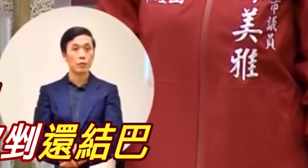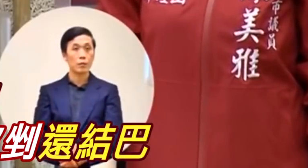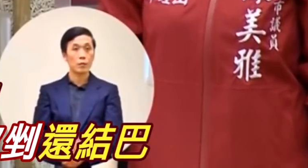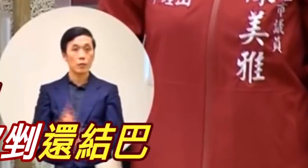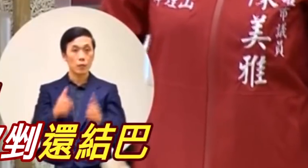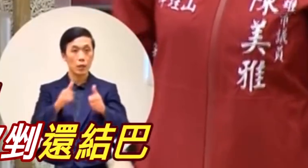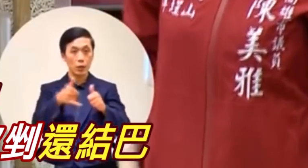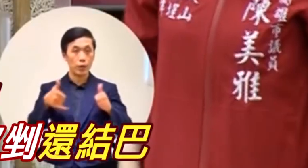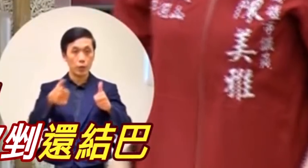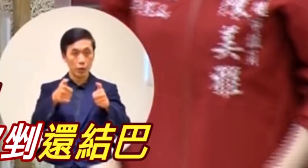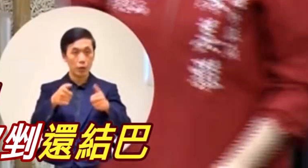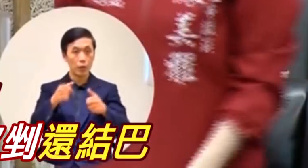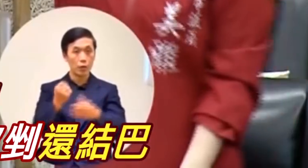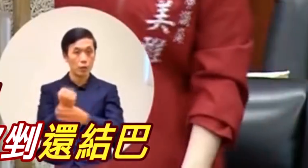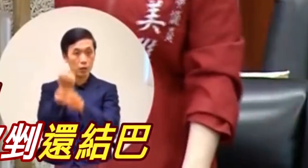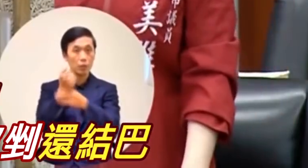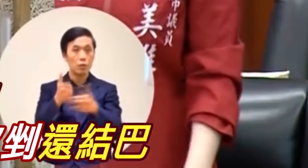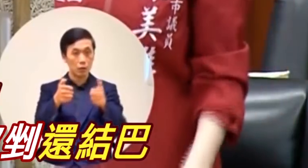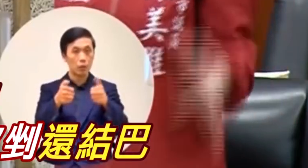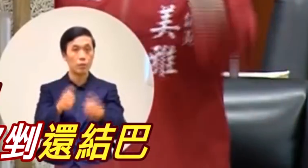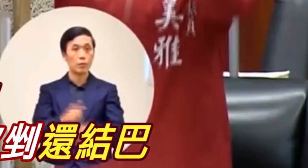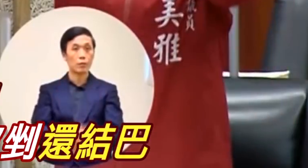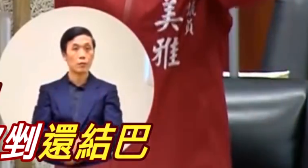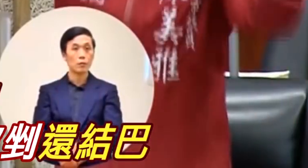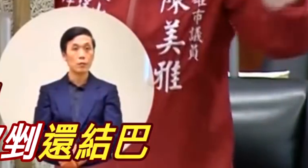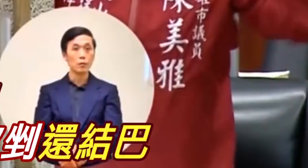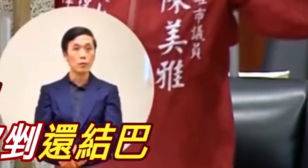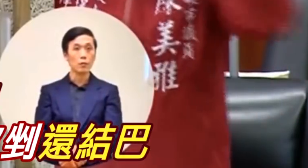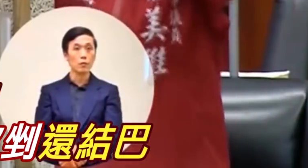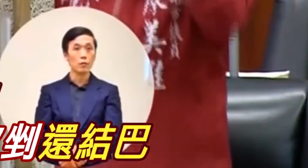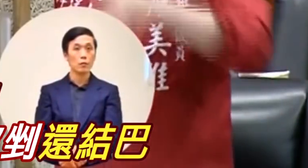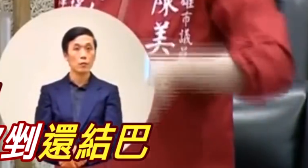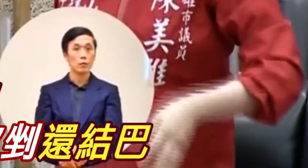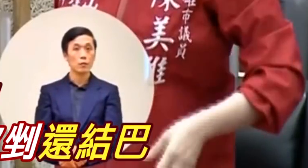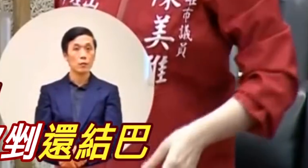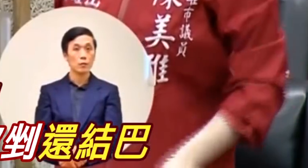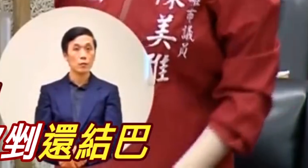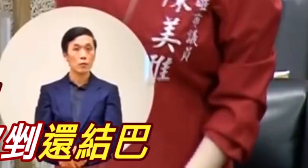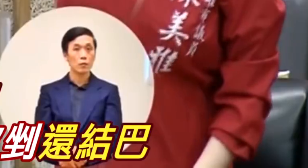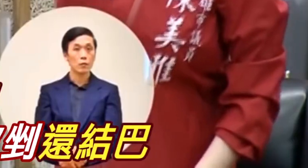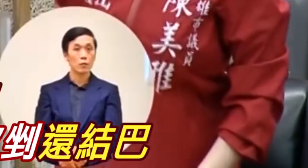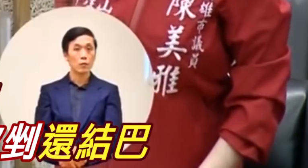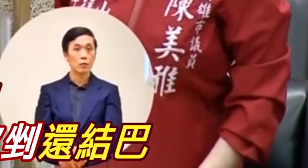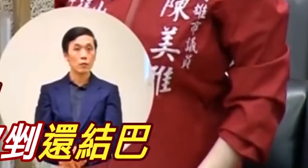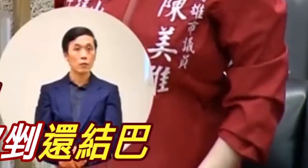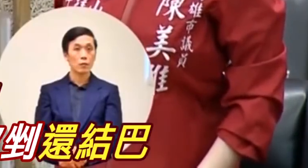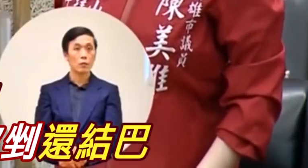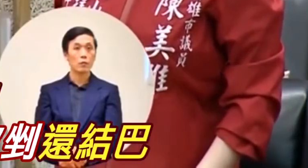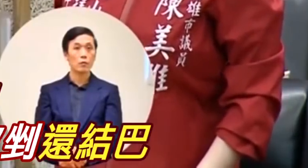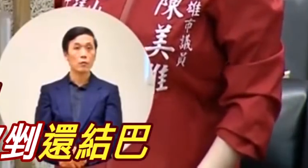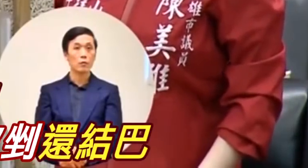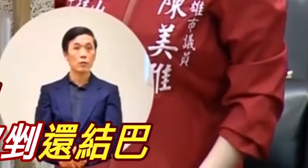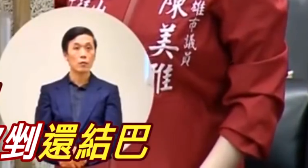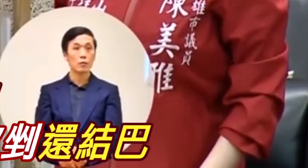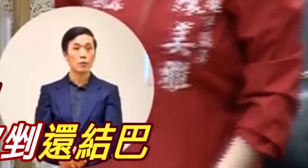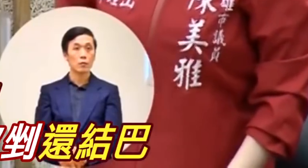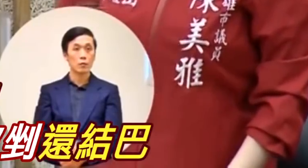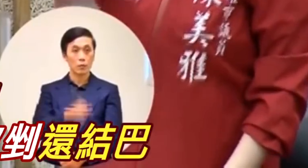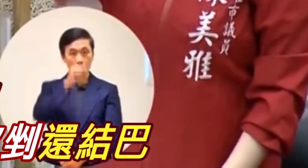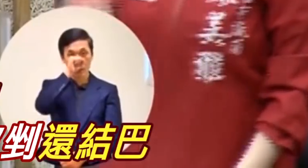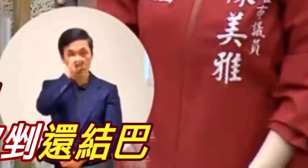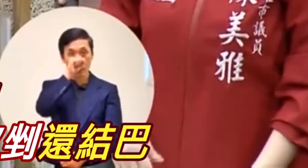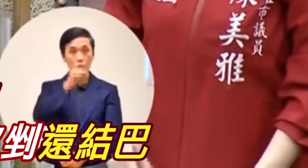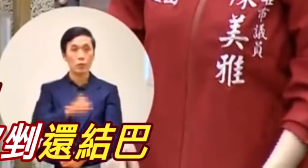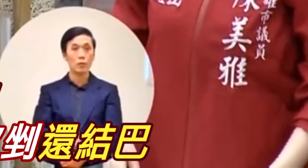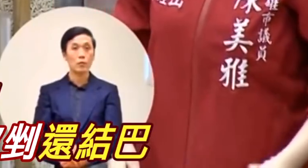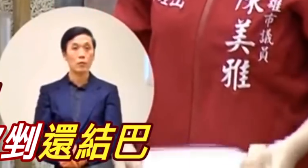谢议员的支持，谢谢。 后续来说明一下，我们希望能够给你们第一要，让你们去中央争取预算，好不好？ 好。